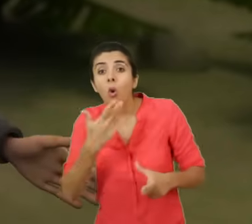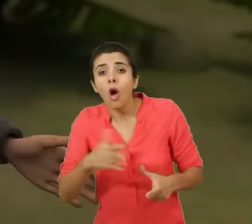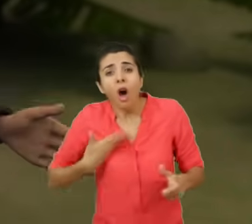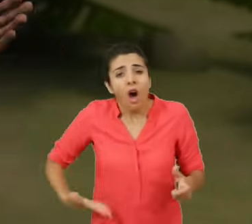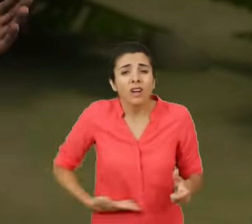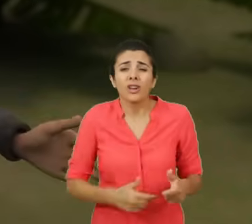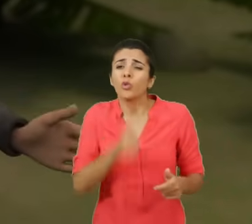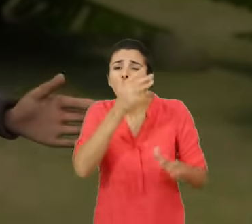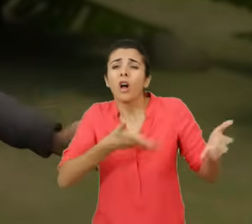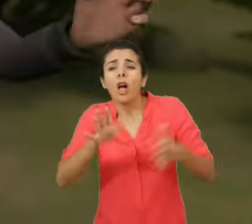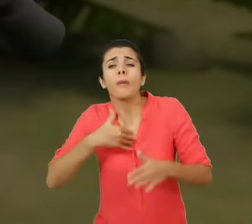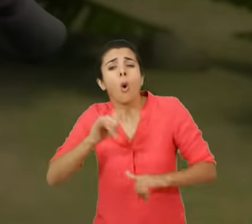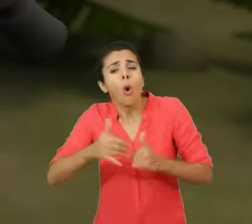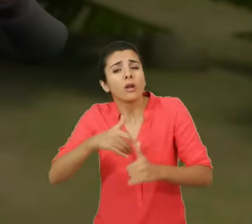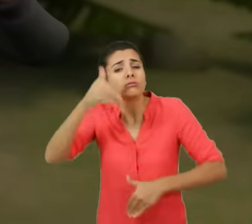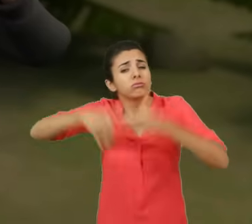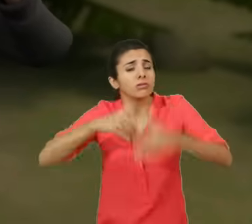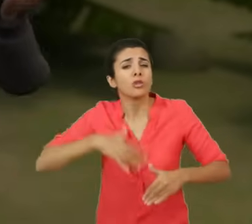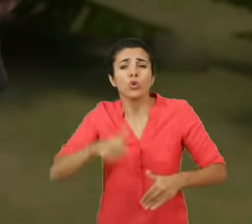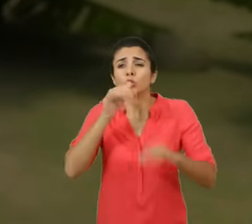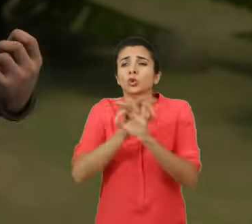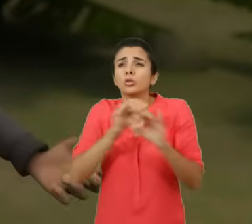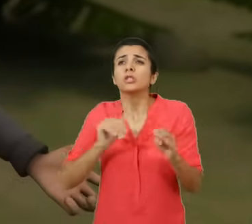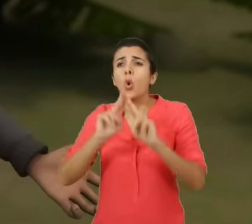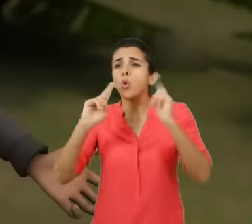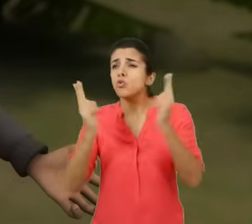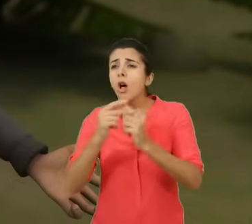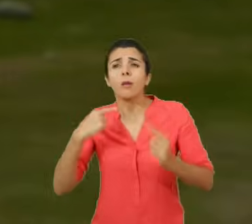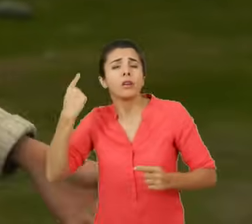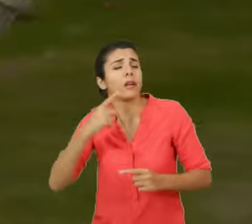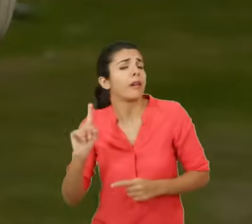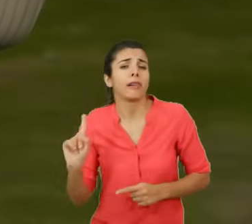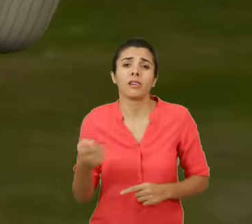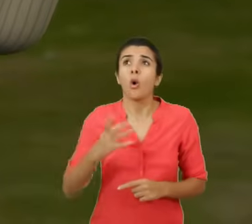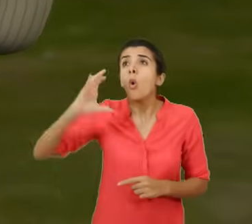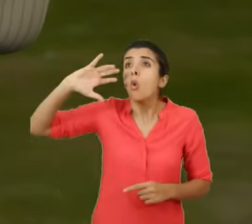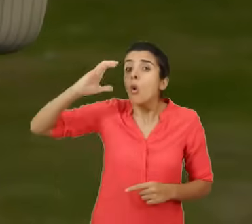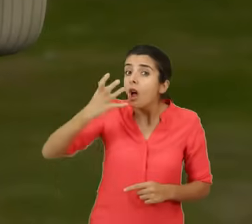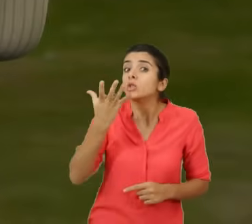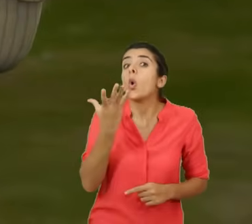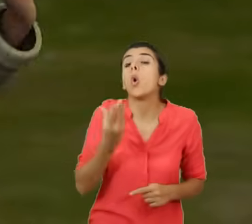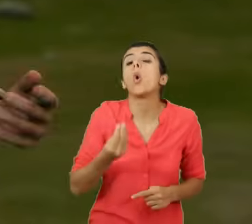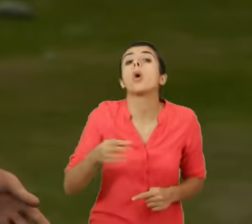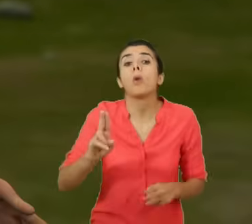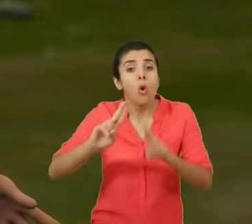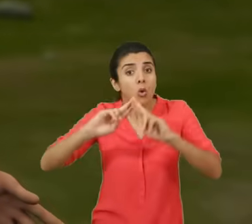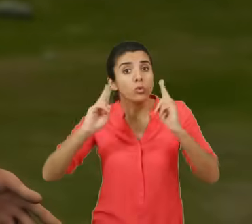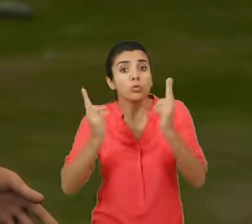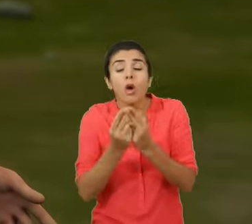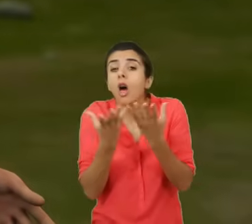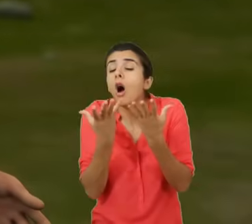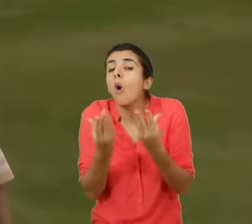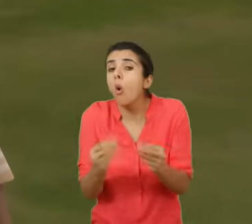nehirde oynamak, yüzmek istiyorum. Susuz bir dünya düşünemiyorum. Güneş olmazsa dünya da